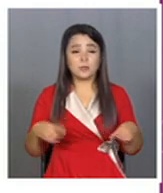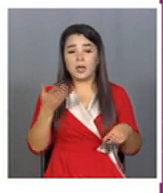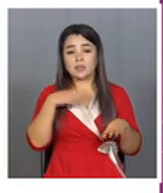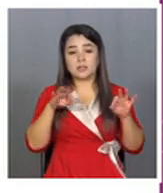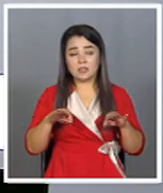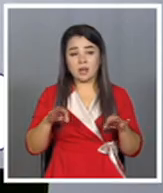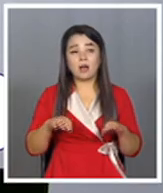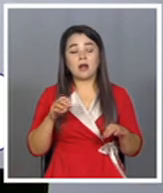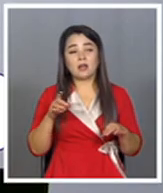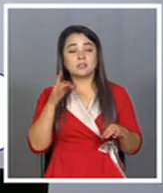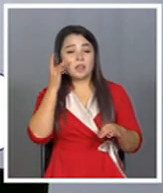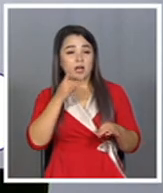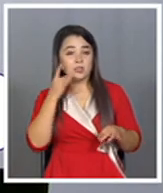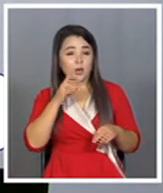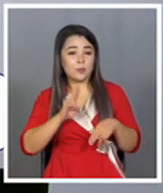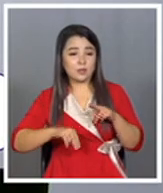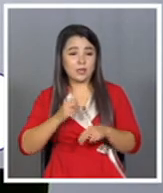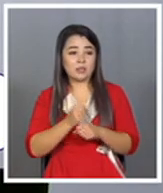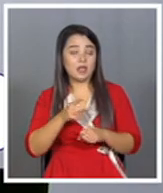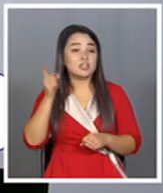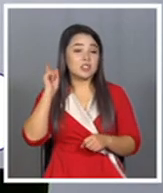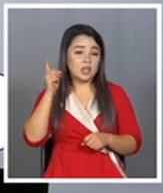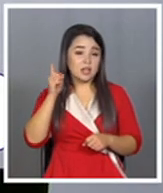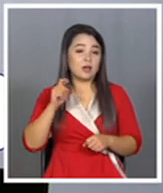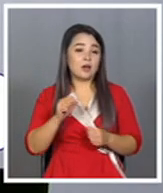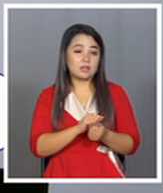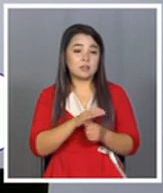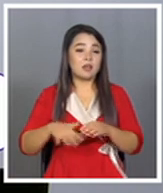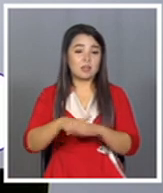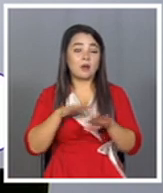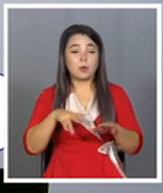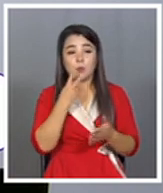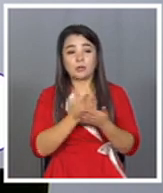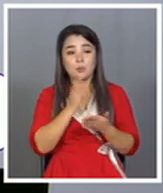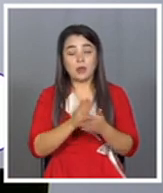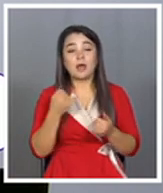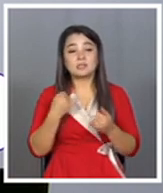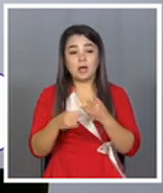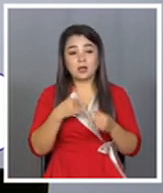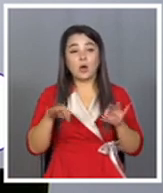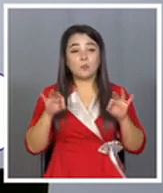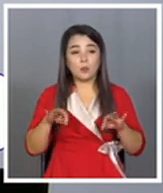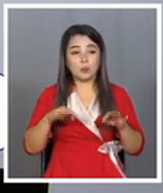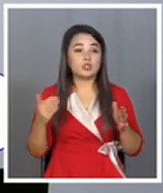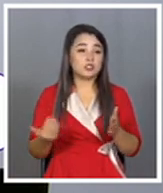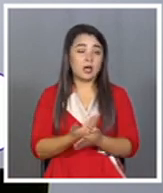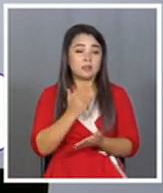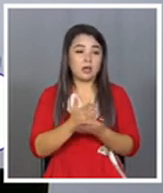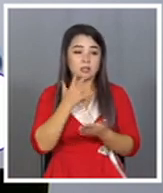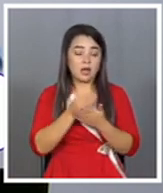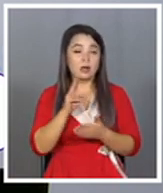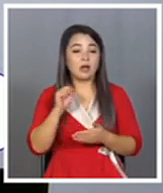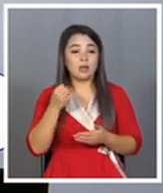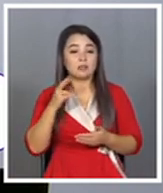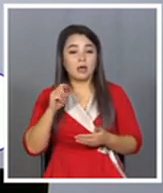мысалы, алқызыл түспен ежелгі қатпарлықтар көрініп тұрса, сары бояумен жаңа қатпарлықтар, яғни